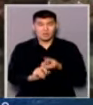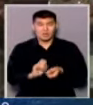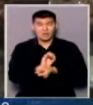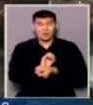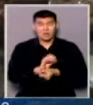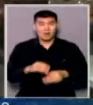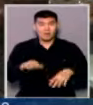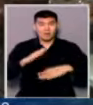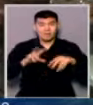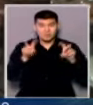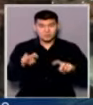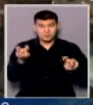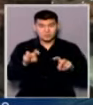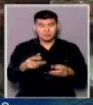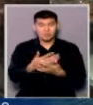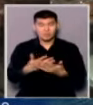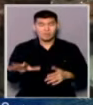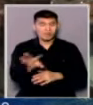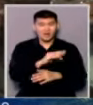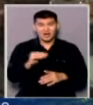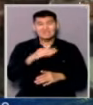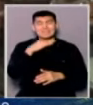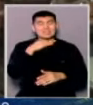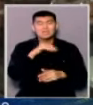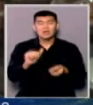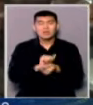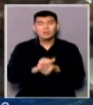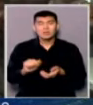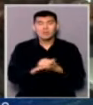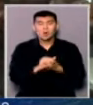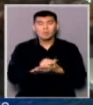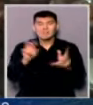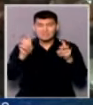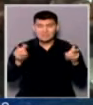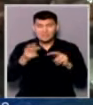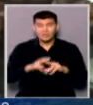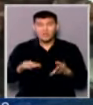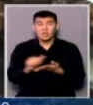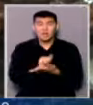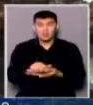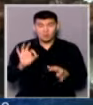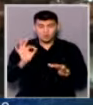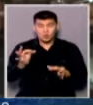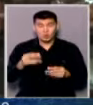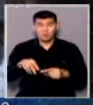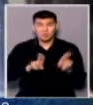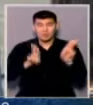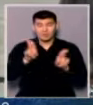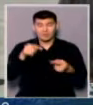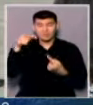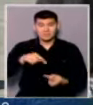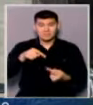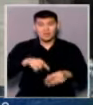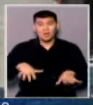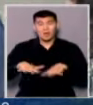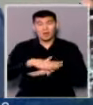да мамандары жүр. Барлық продукцияның құжаттарын бәрін тексеруде. Бәрі құжаттары стандартқа сай. Облыс